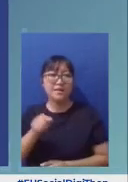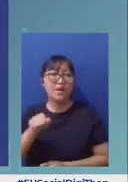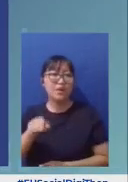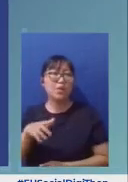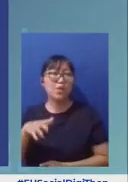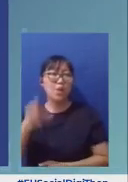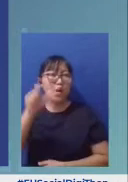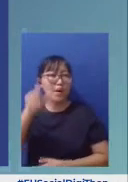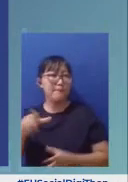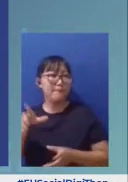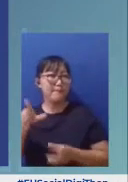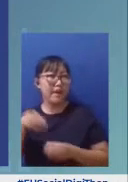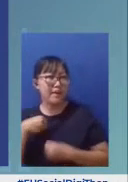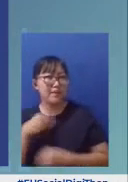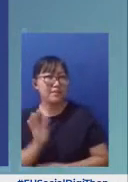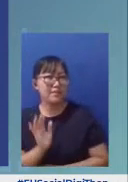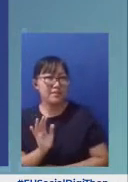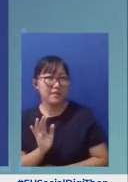dalam